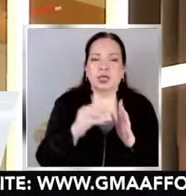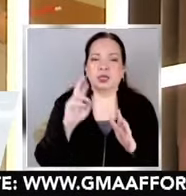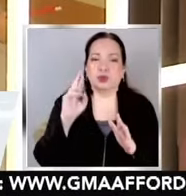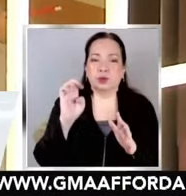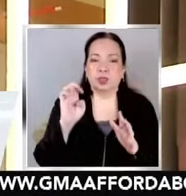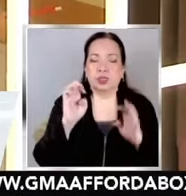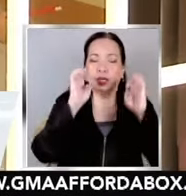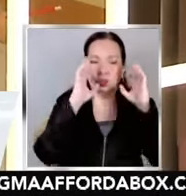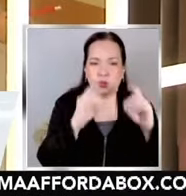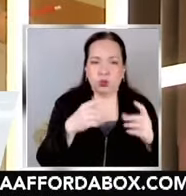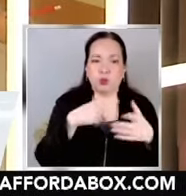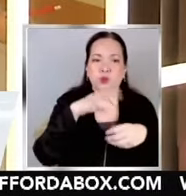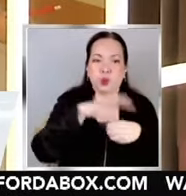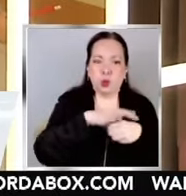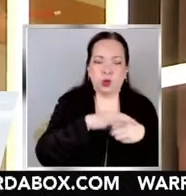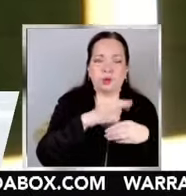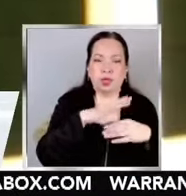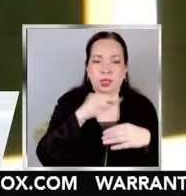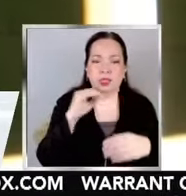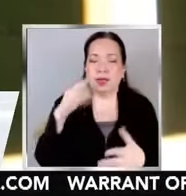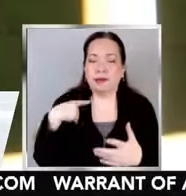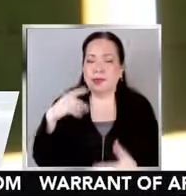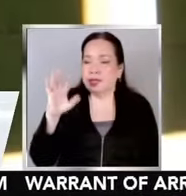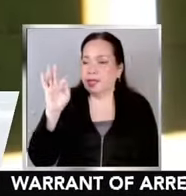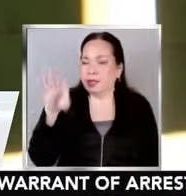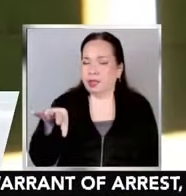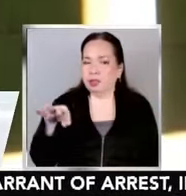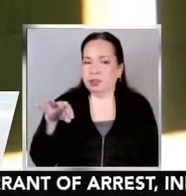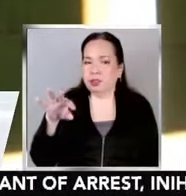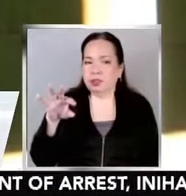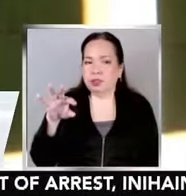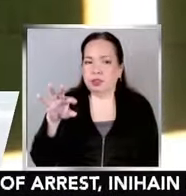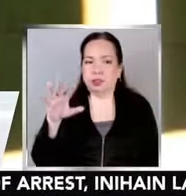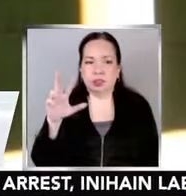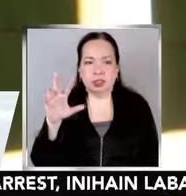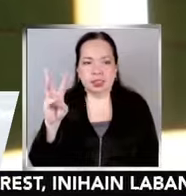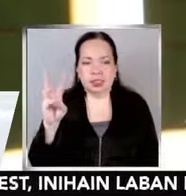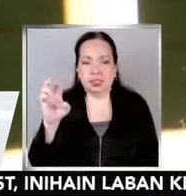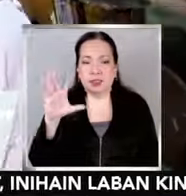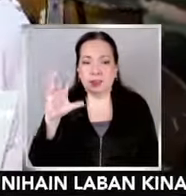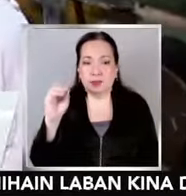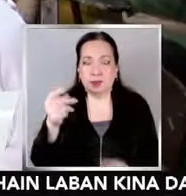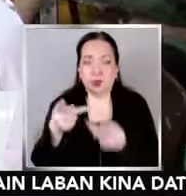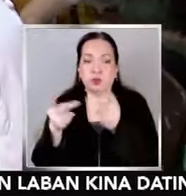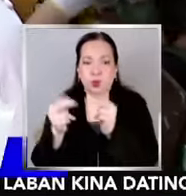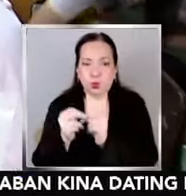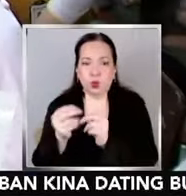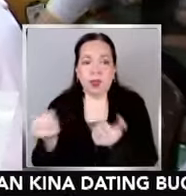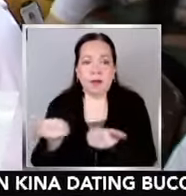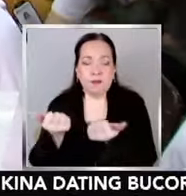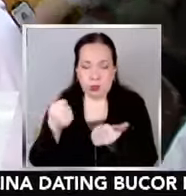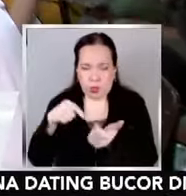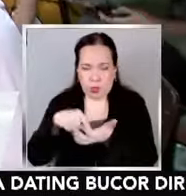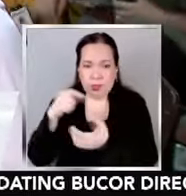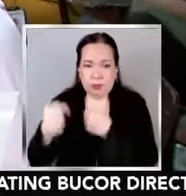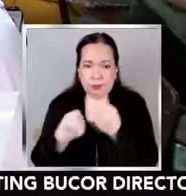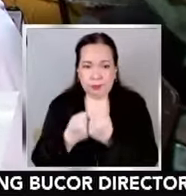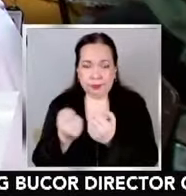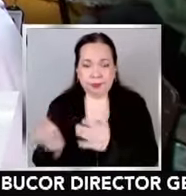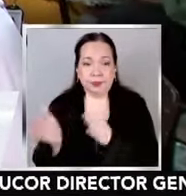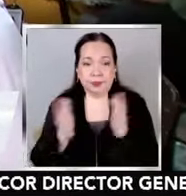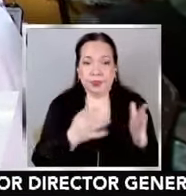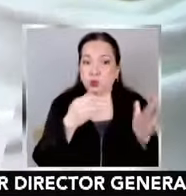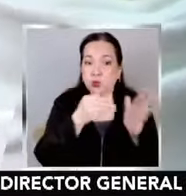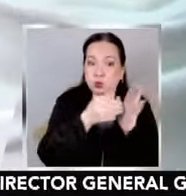9,650 teacher positions daw na bubuksan ngayong taon. Para naman sa mga mag-aaral, kasama sa reforma ang pagrebisa